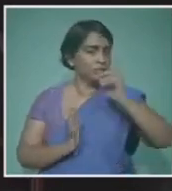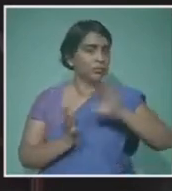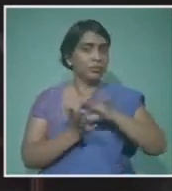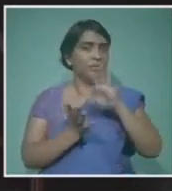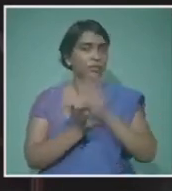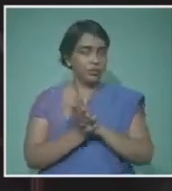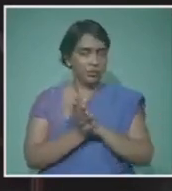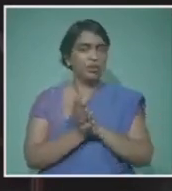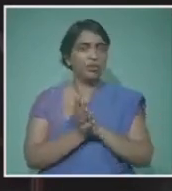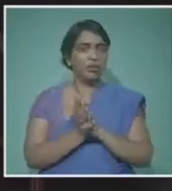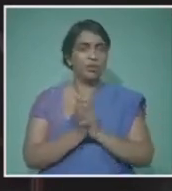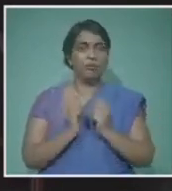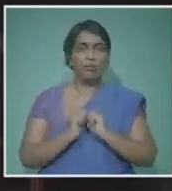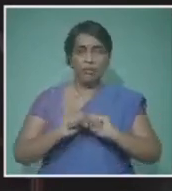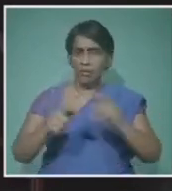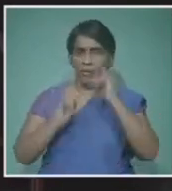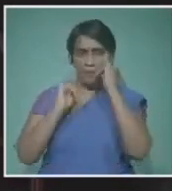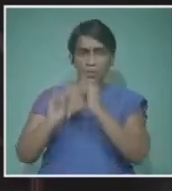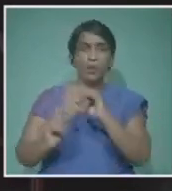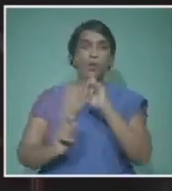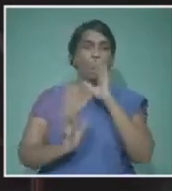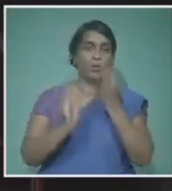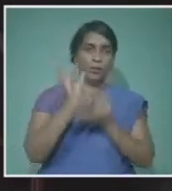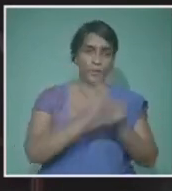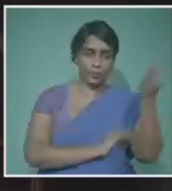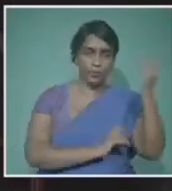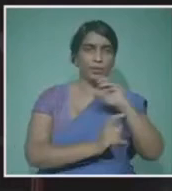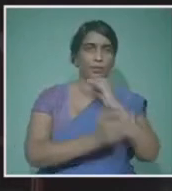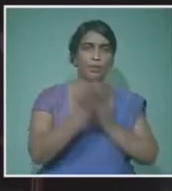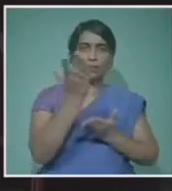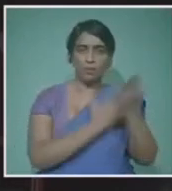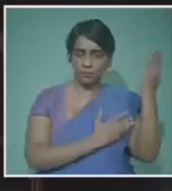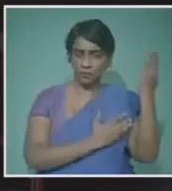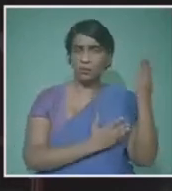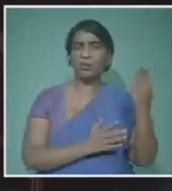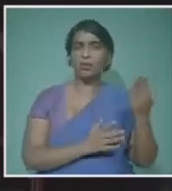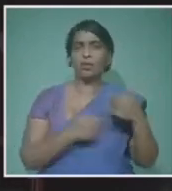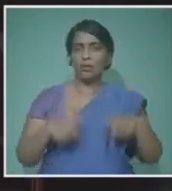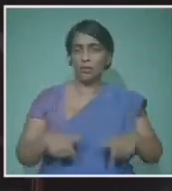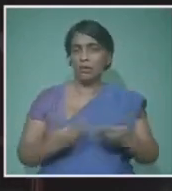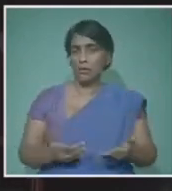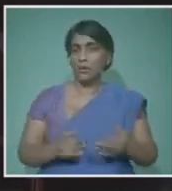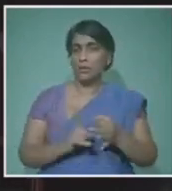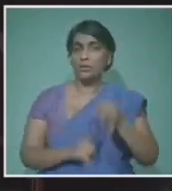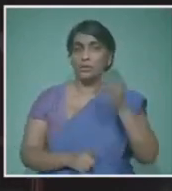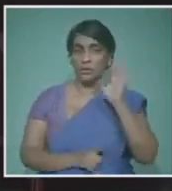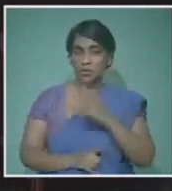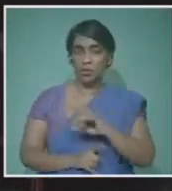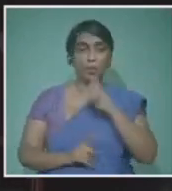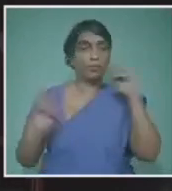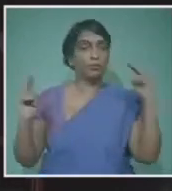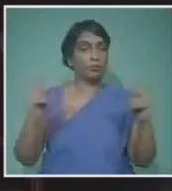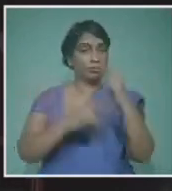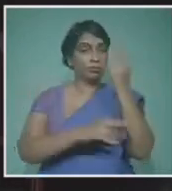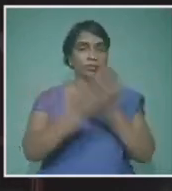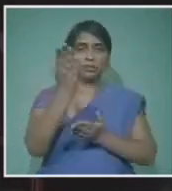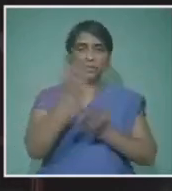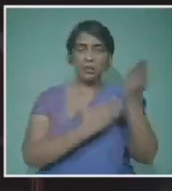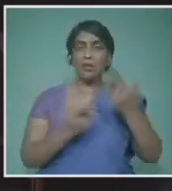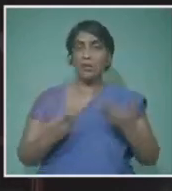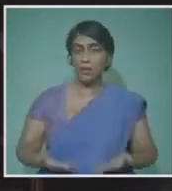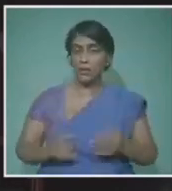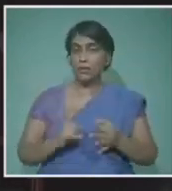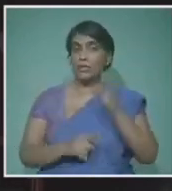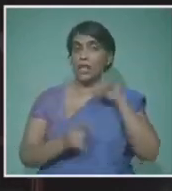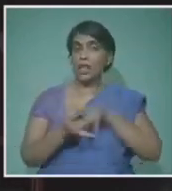අපි නඩු පවර්ලා තියෙනවා මාවීසින් අභියාචන අධිකරණයටත් දැන් වර්තමාන ජනාධිපතිවරයා විසින් ශ්‍රේෂ්ඨ අධිකරණයටත් වර්තමාන ජනාධිපති